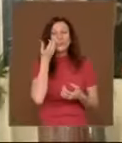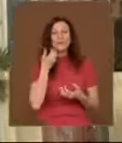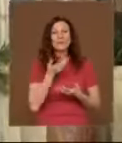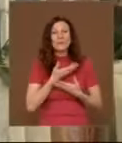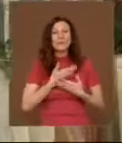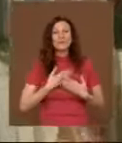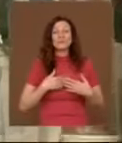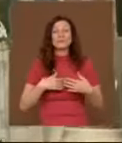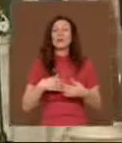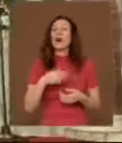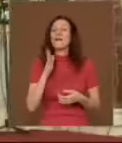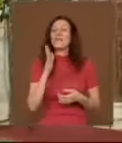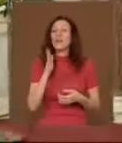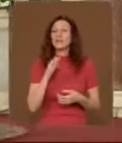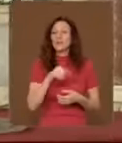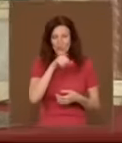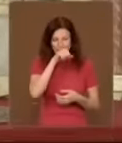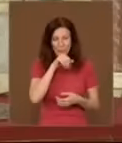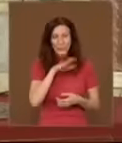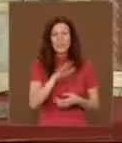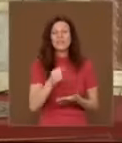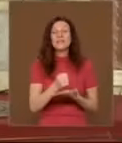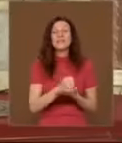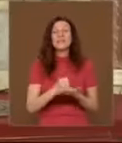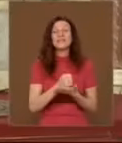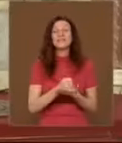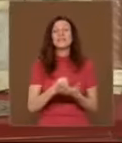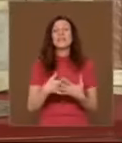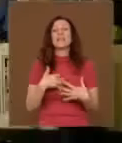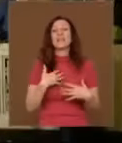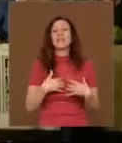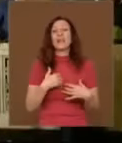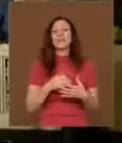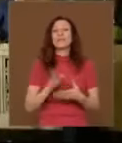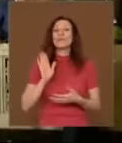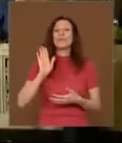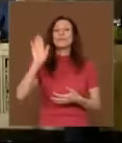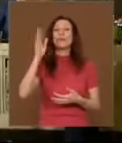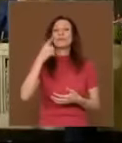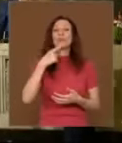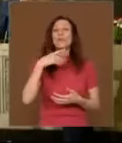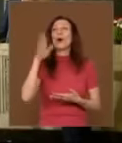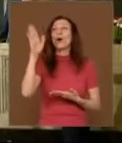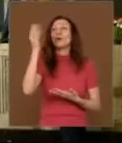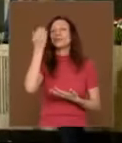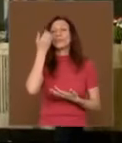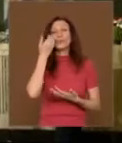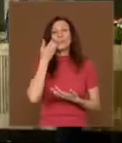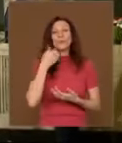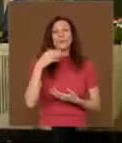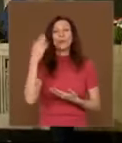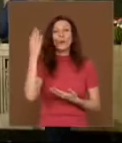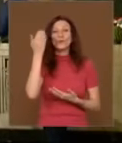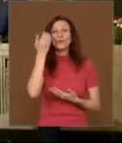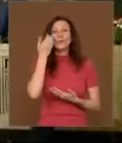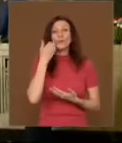наши, владыко, прости беззаконие наши, святи и посети, исцели немощи наши, и пред Твоего ради. Господи, помилуй, Господи, помилуй, Господи,